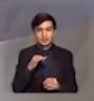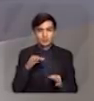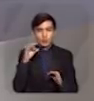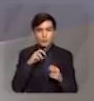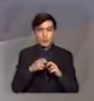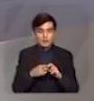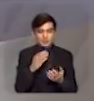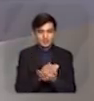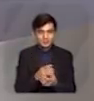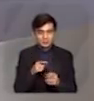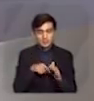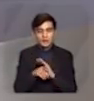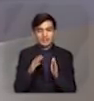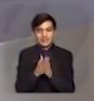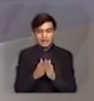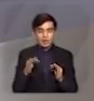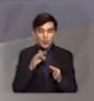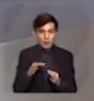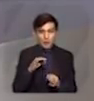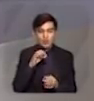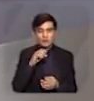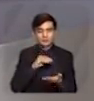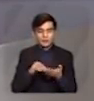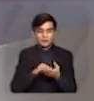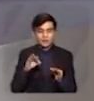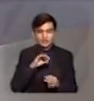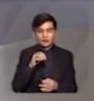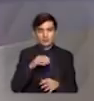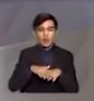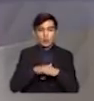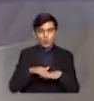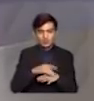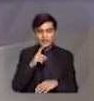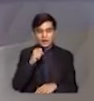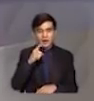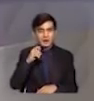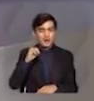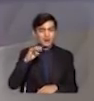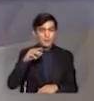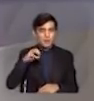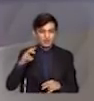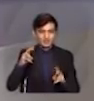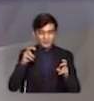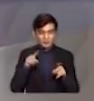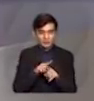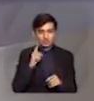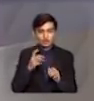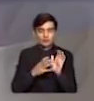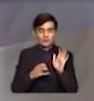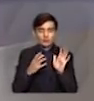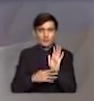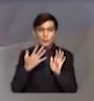бар. Оқулықтар мен энциклопедияларда Момышұлына халық қаһарманы атағы 1995 жылы берілді деп